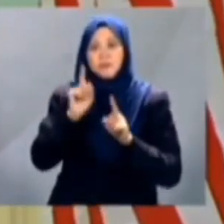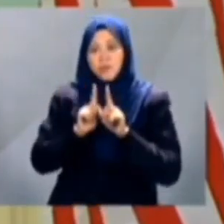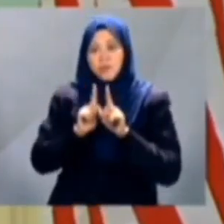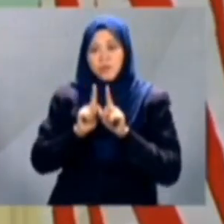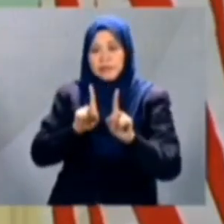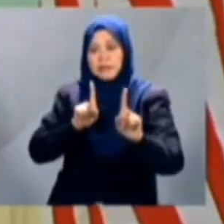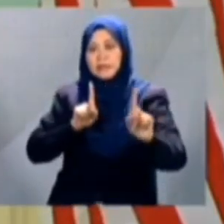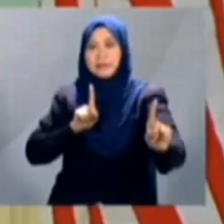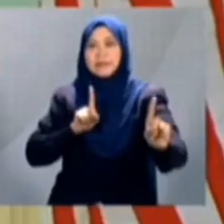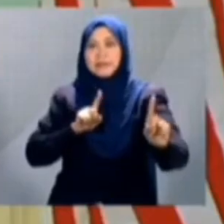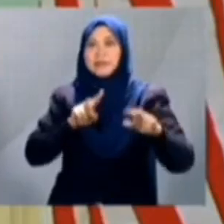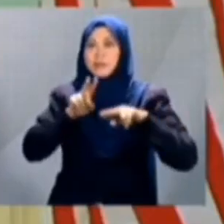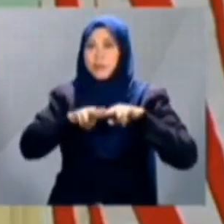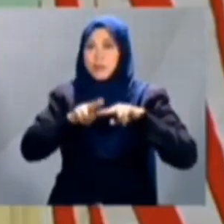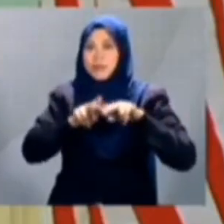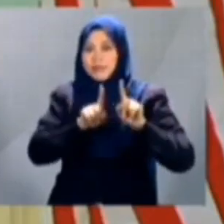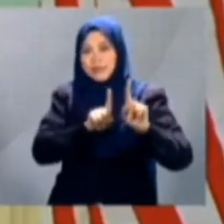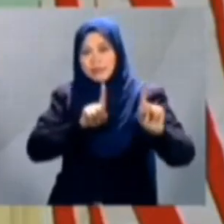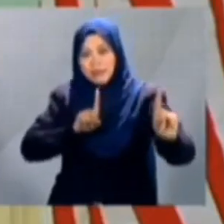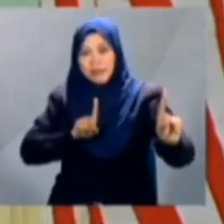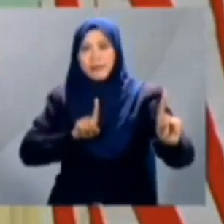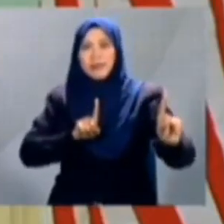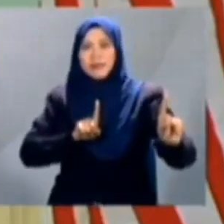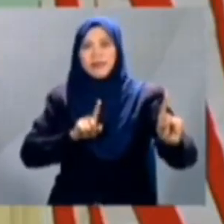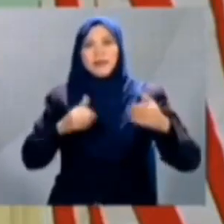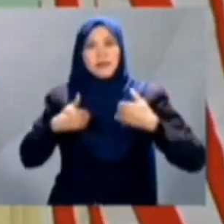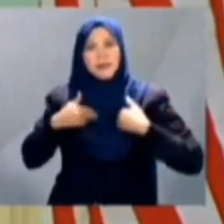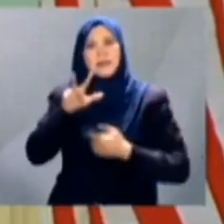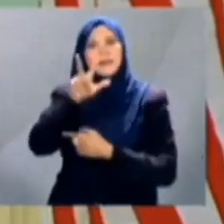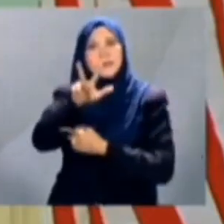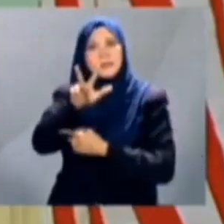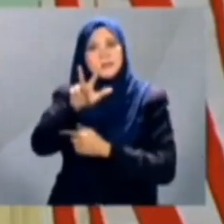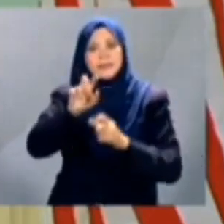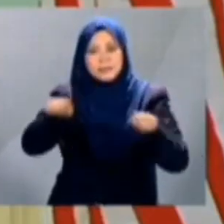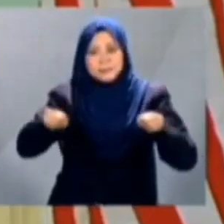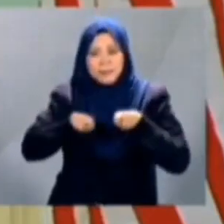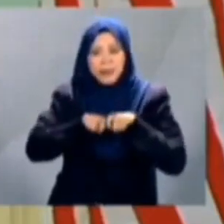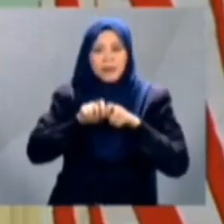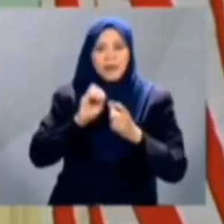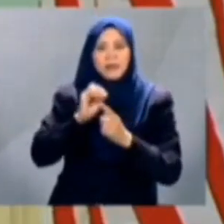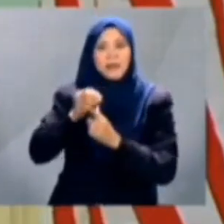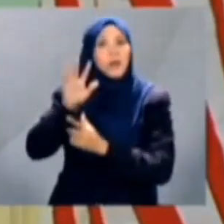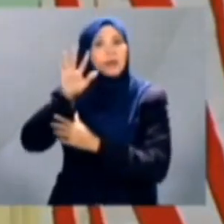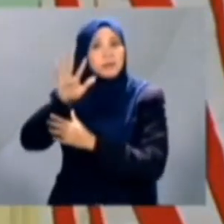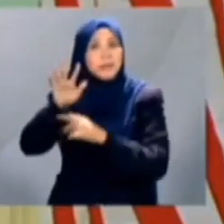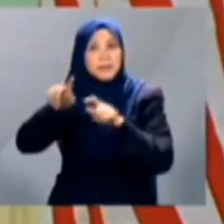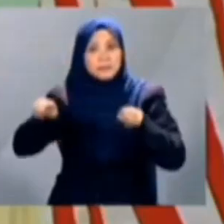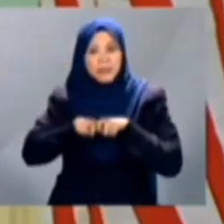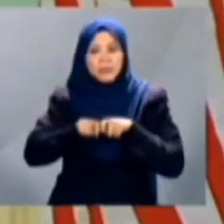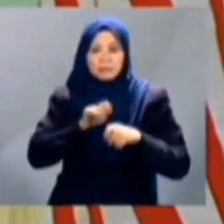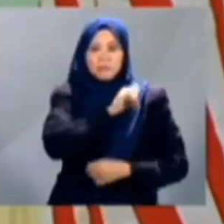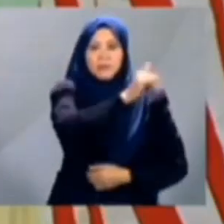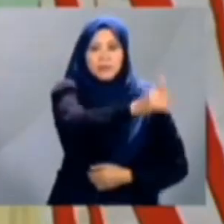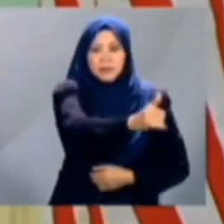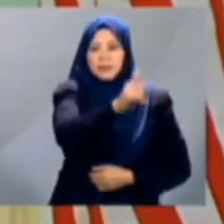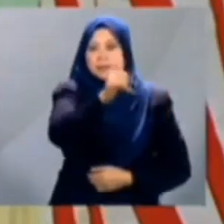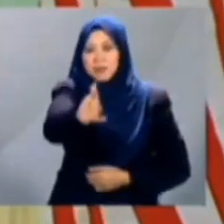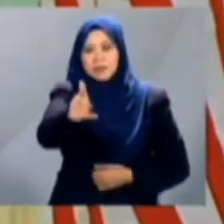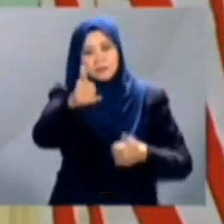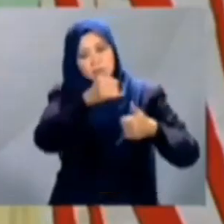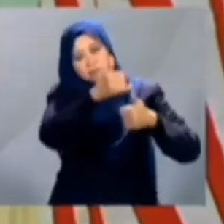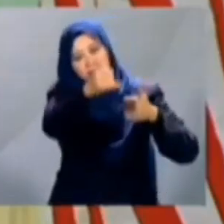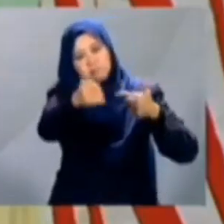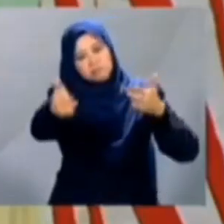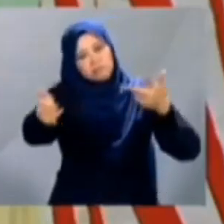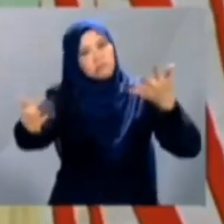penjarakan sosial dari segi kursinya Mungkin dia the Tigers 4/5 tepat yang sedang beruntung sedangkan di rumah